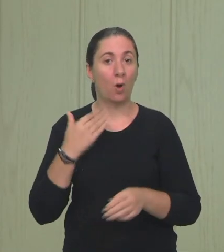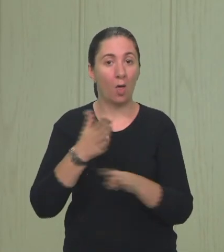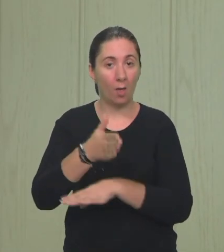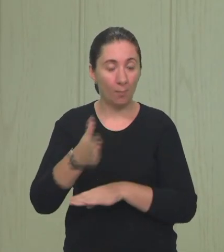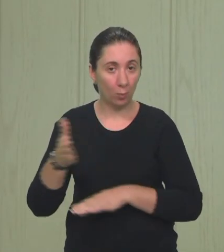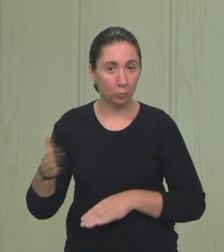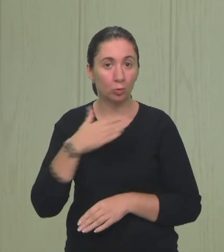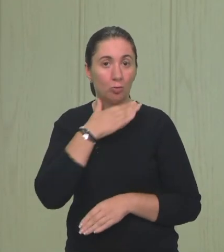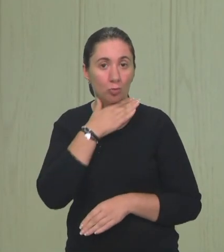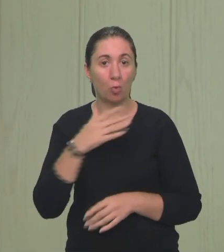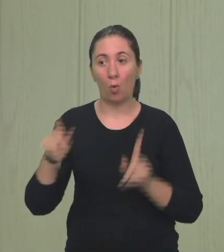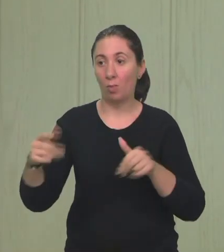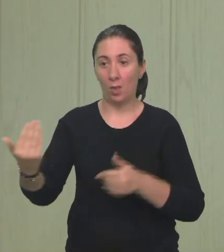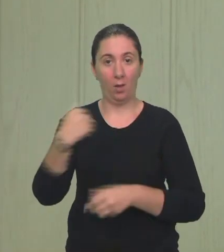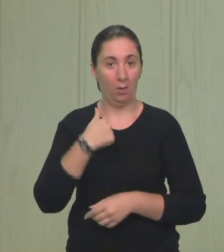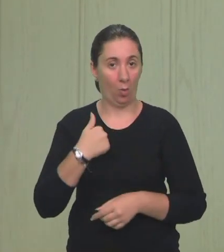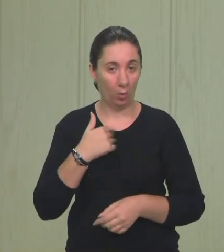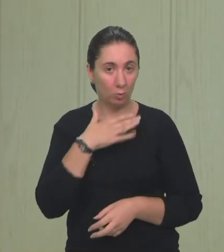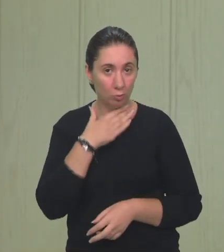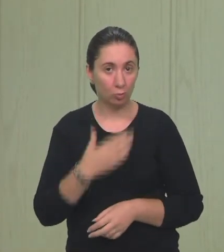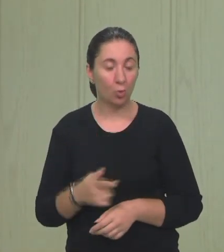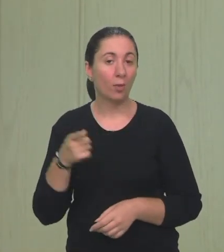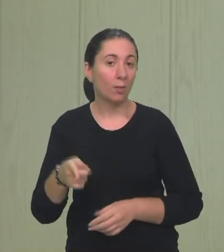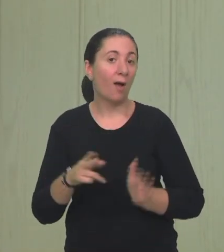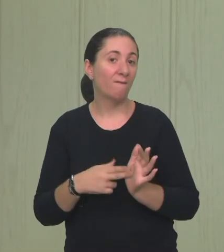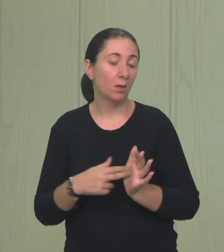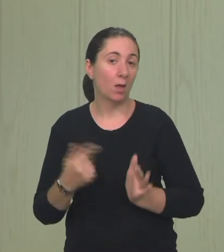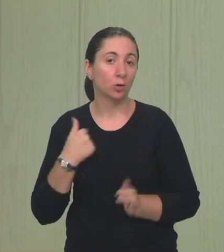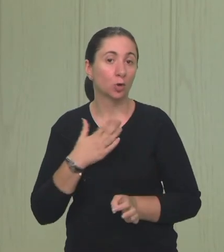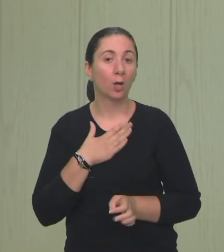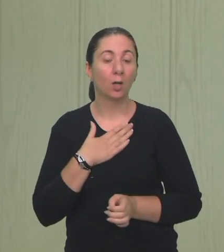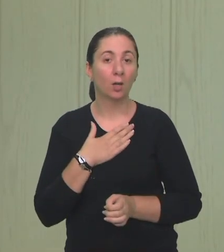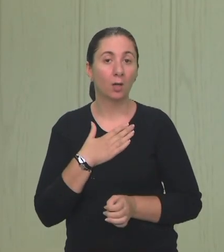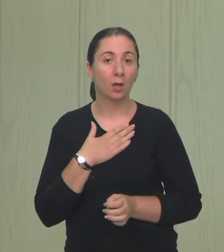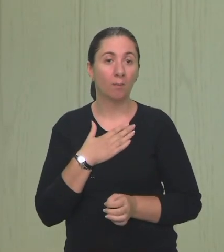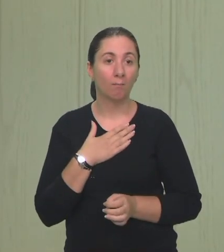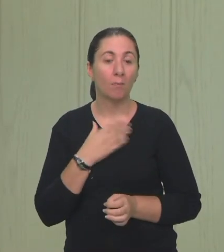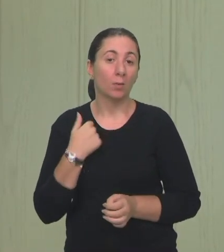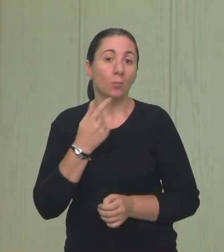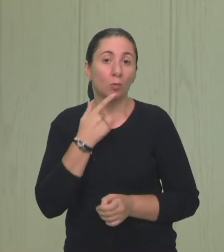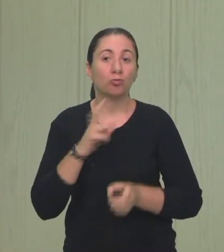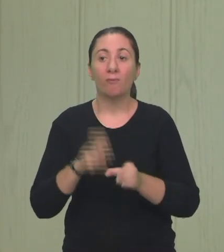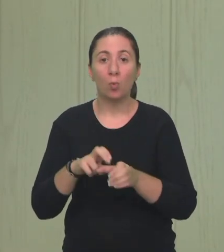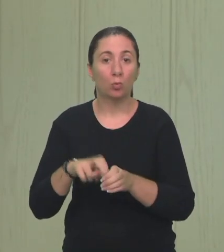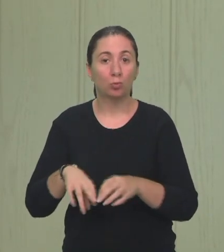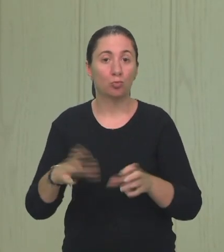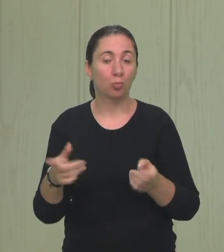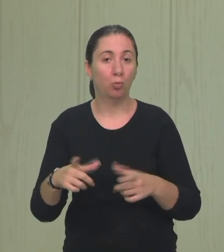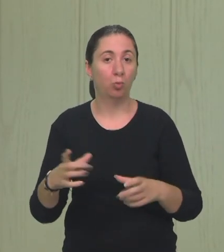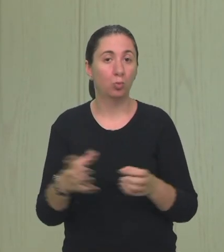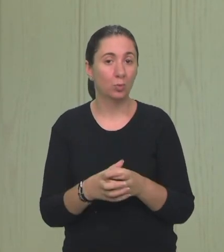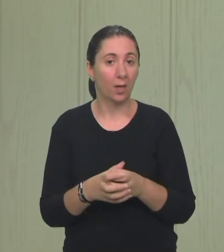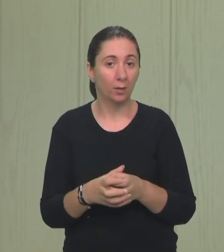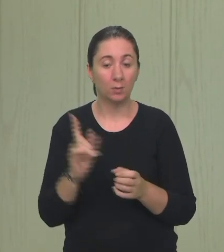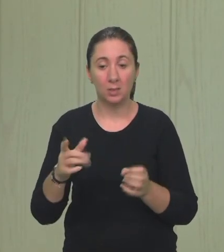posjećujemo ili kada škole dođu kod nas. Tako da na taj način ima nas, nastojimo biti uključeni u zajednicu i